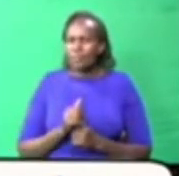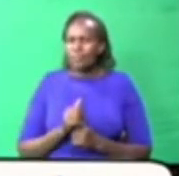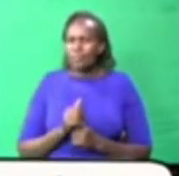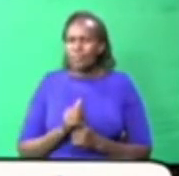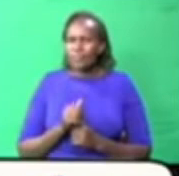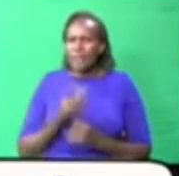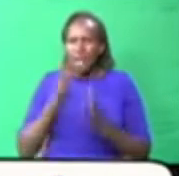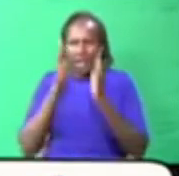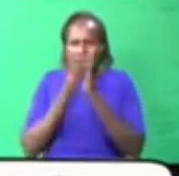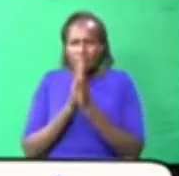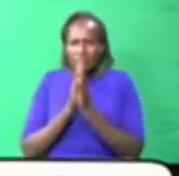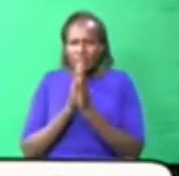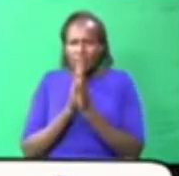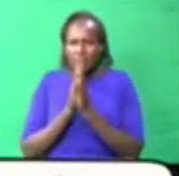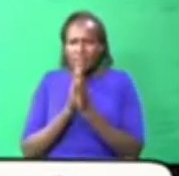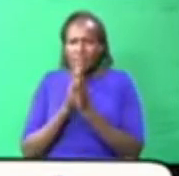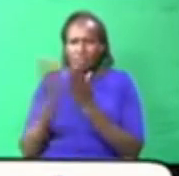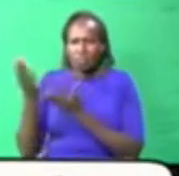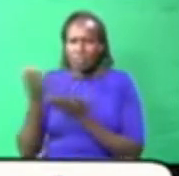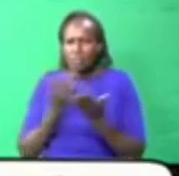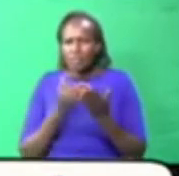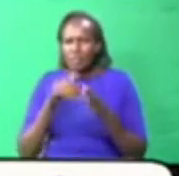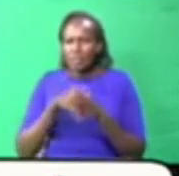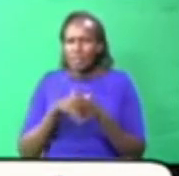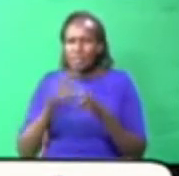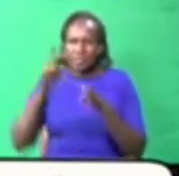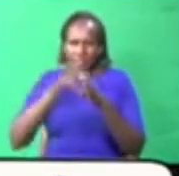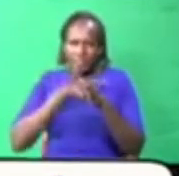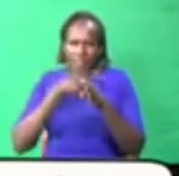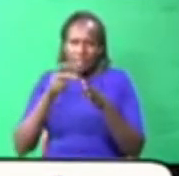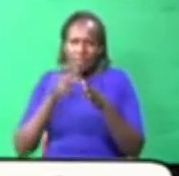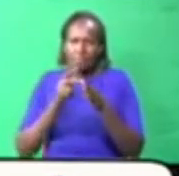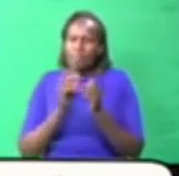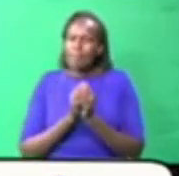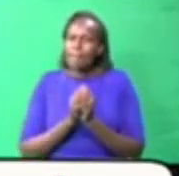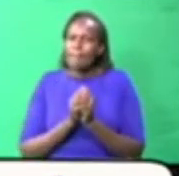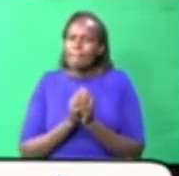Nigiomba tuletewe kwenye kitabu cha Psalm 79 verse 11.